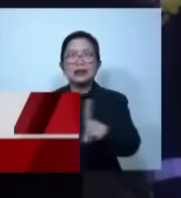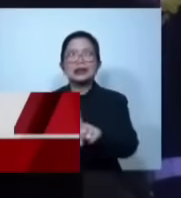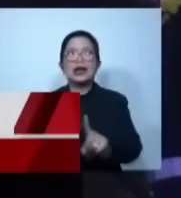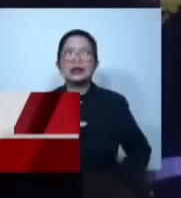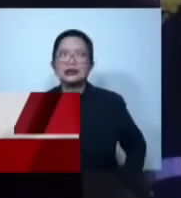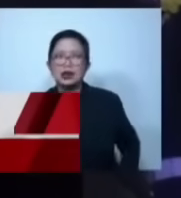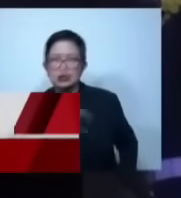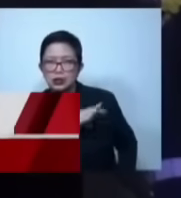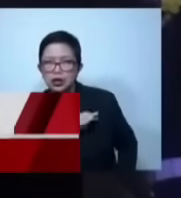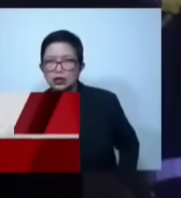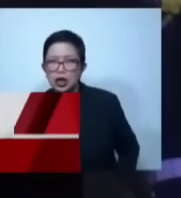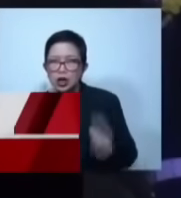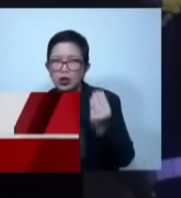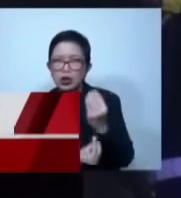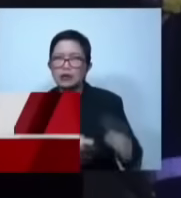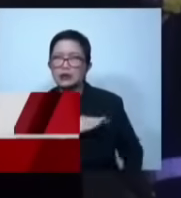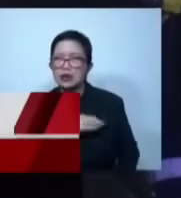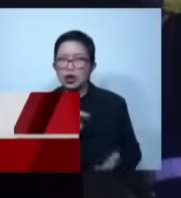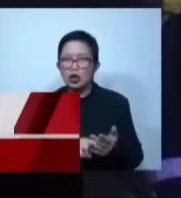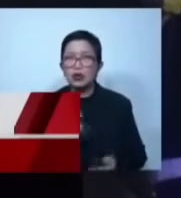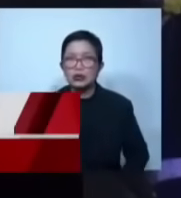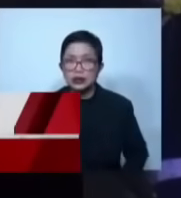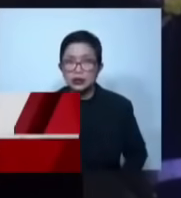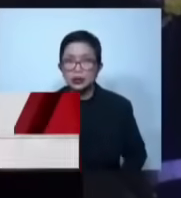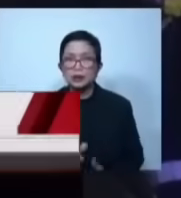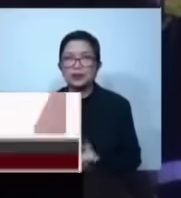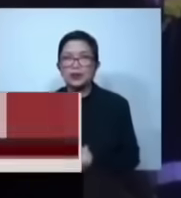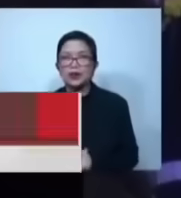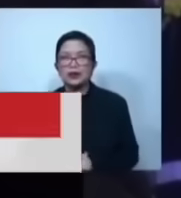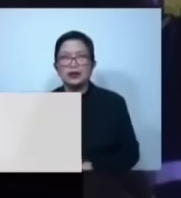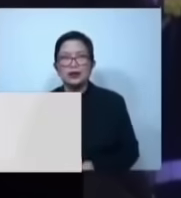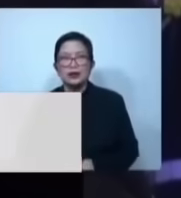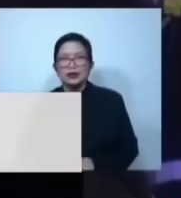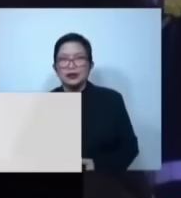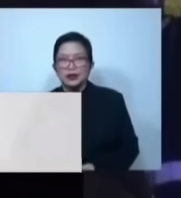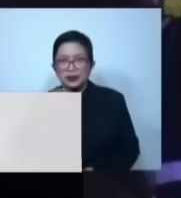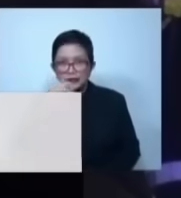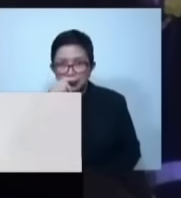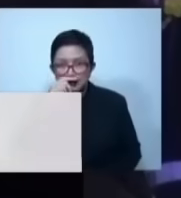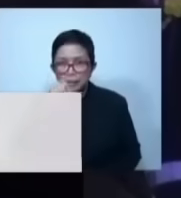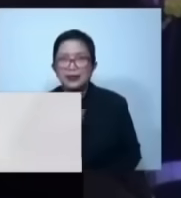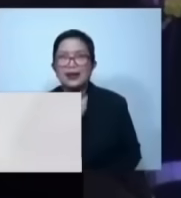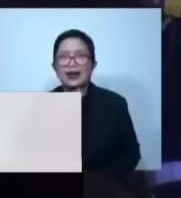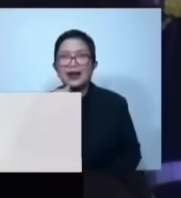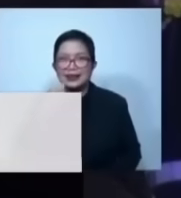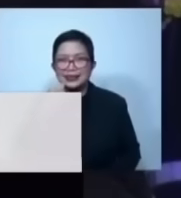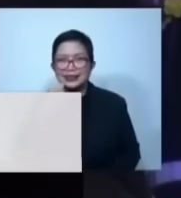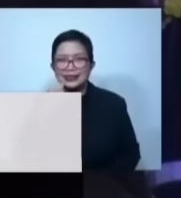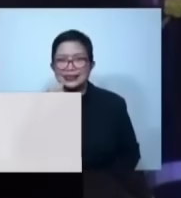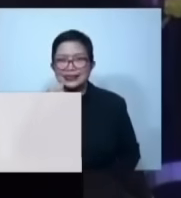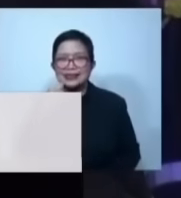presiden wakil presiden nomor 1 Bapak Haj Anis